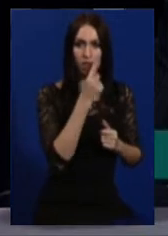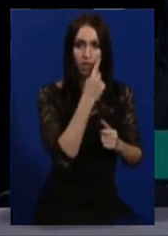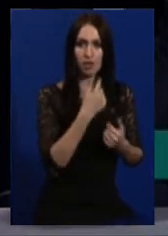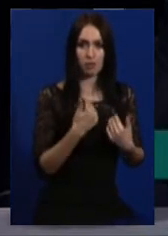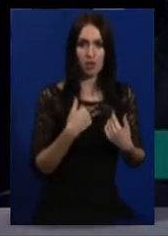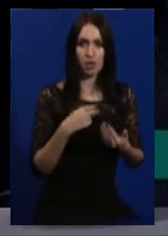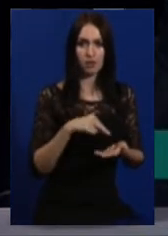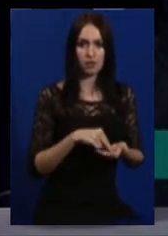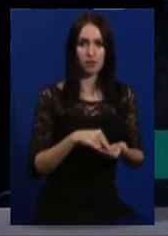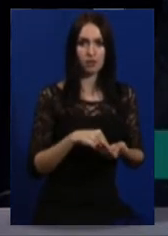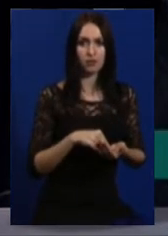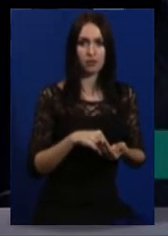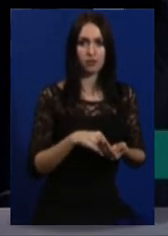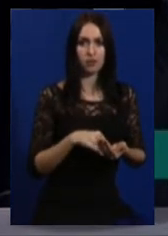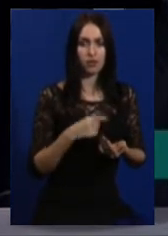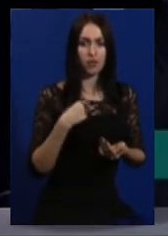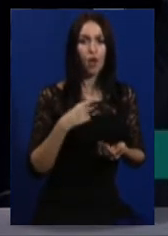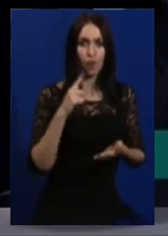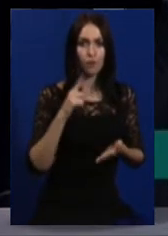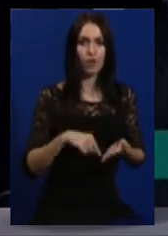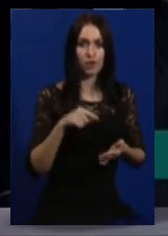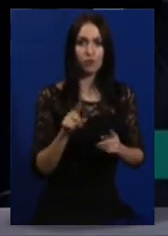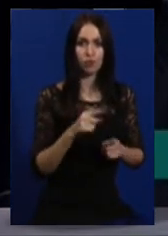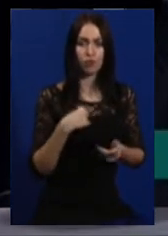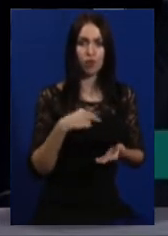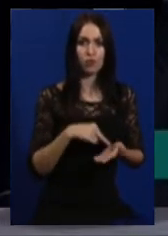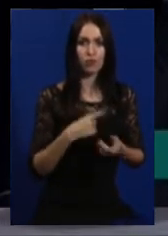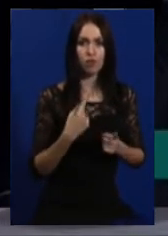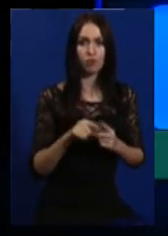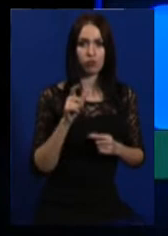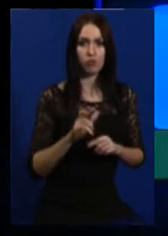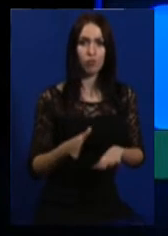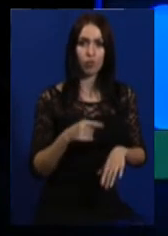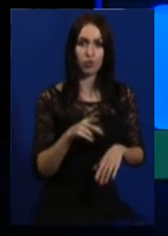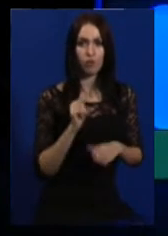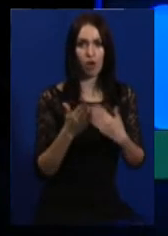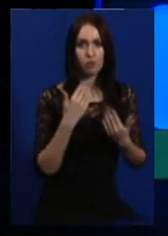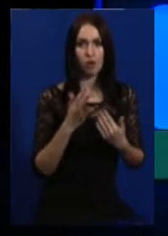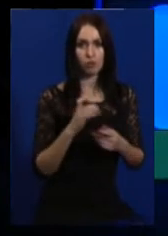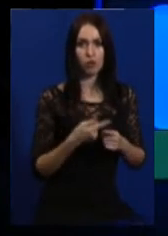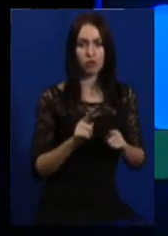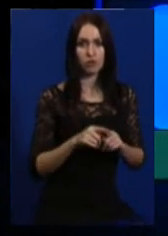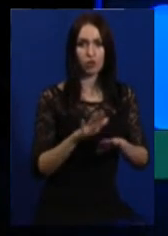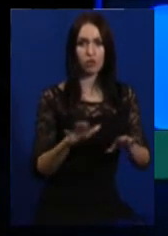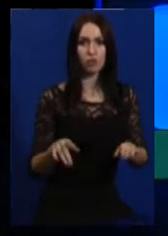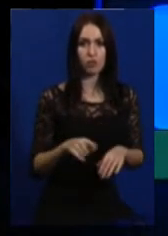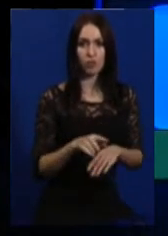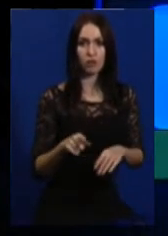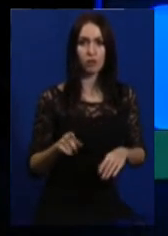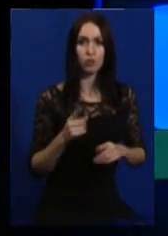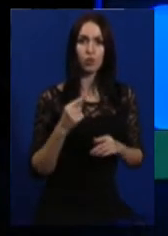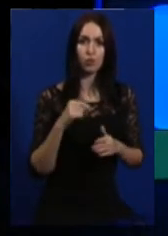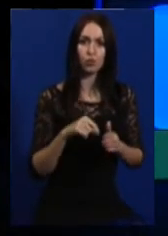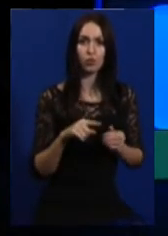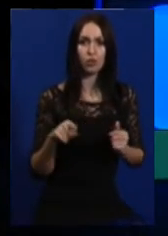стала я абсолютно уверена в том что я стала другим человеком после того как пообщалась этими ребятами топлива на встала и